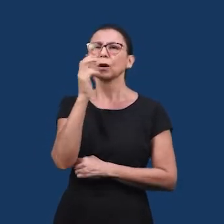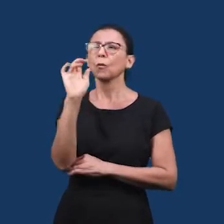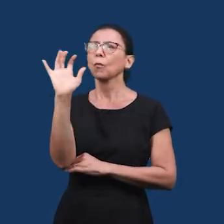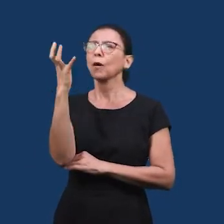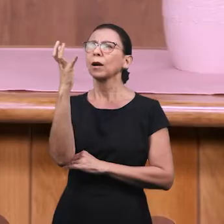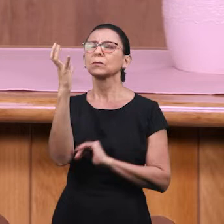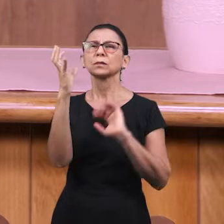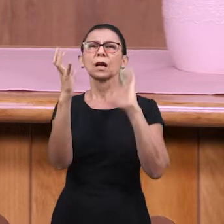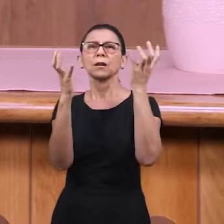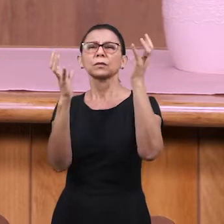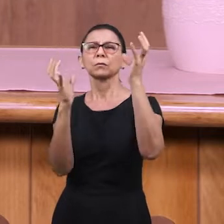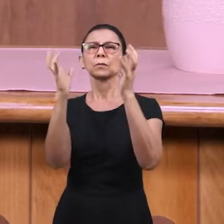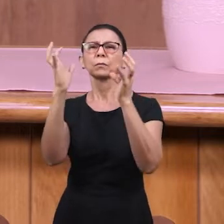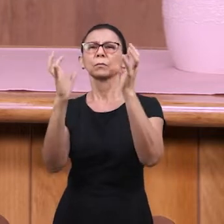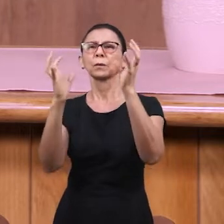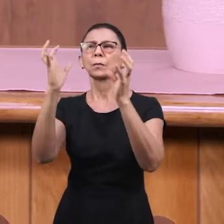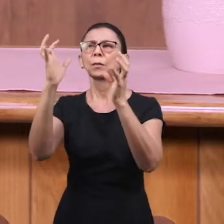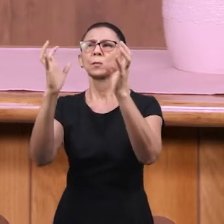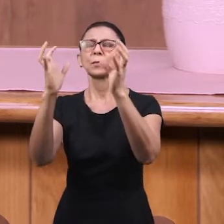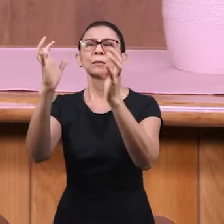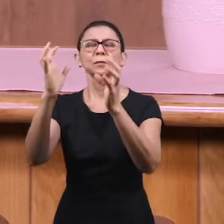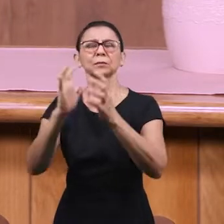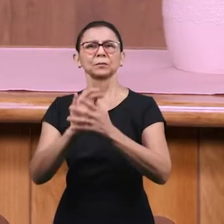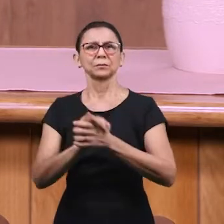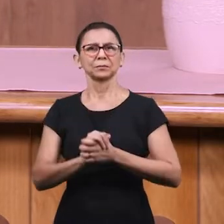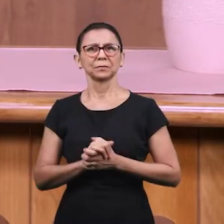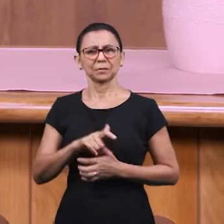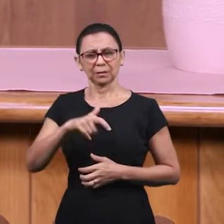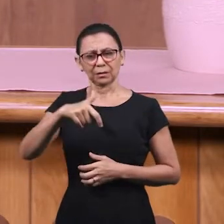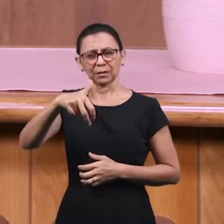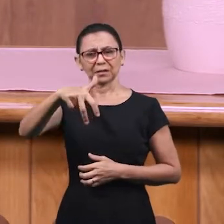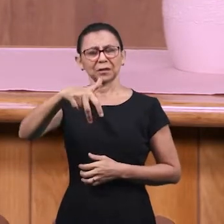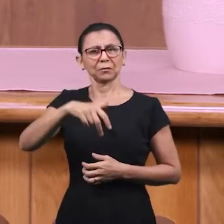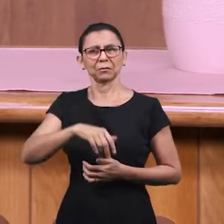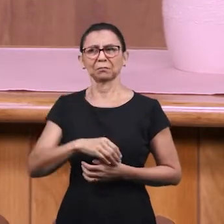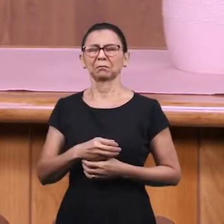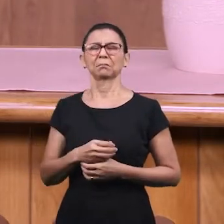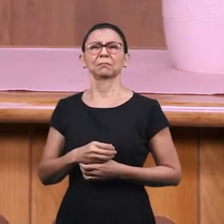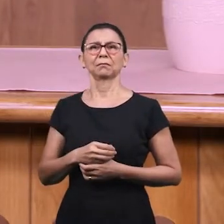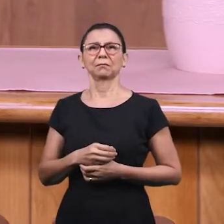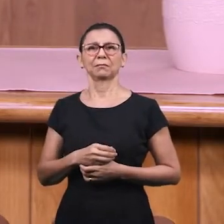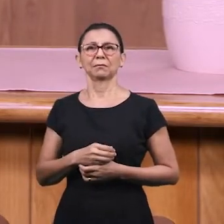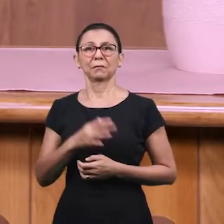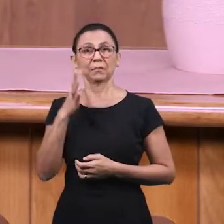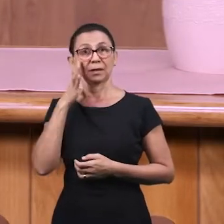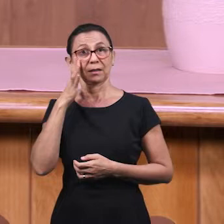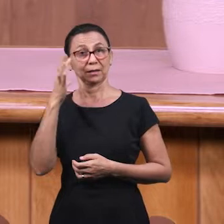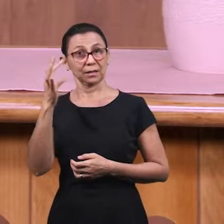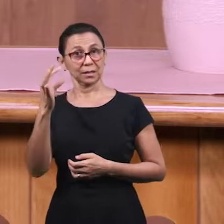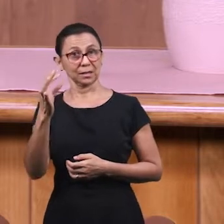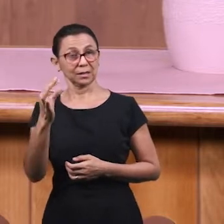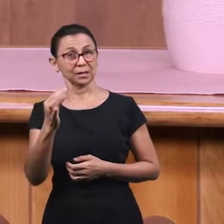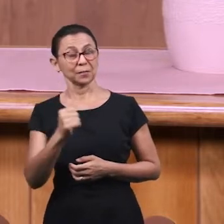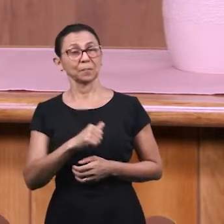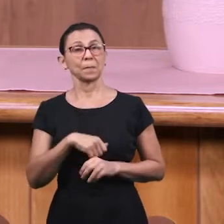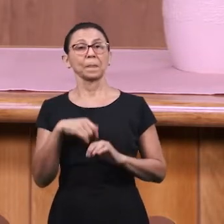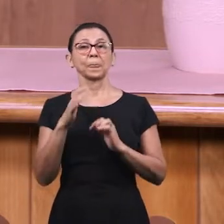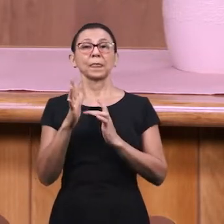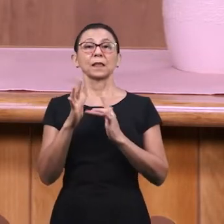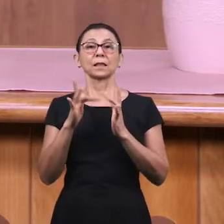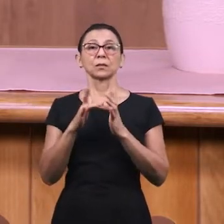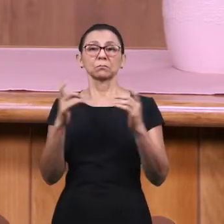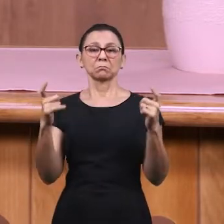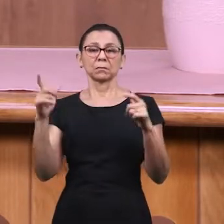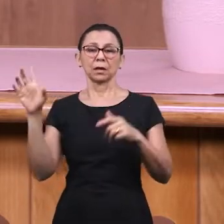Вижу проходящих людей, как деревья. Посмотрите внимательно. Иисус вошел в деревню, помолился за